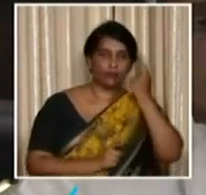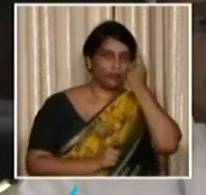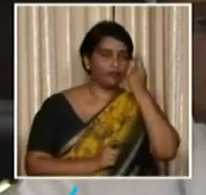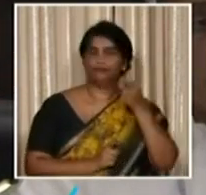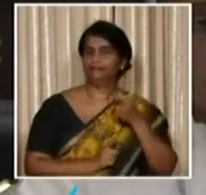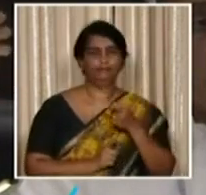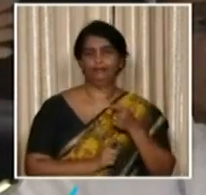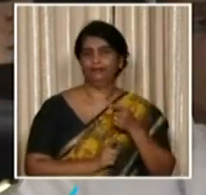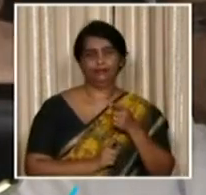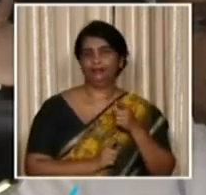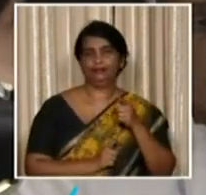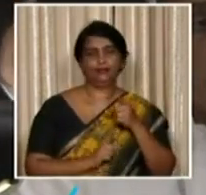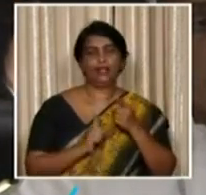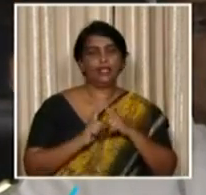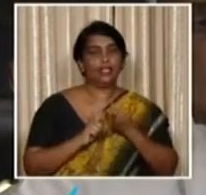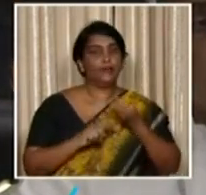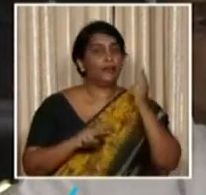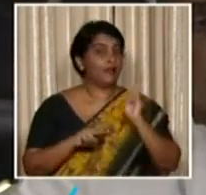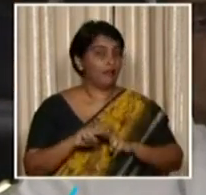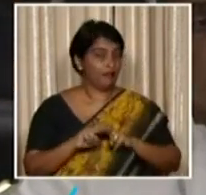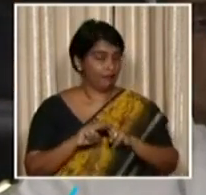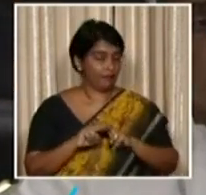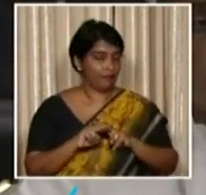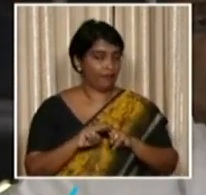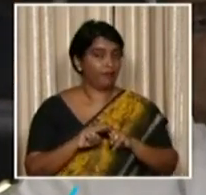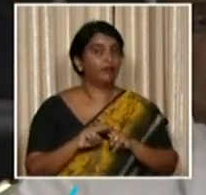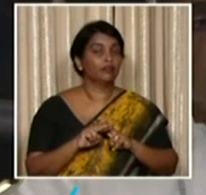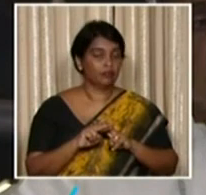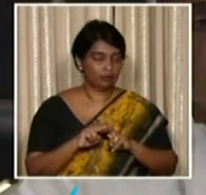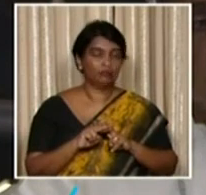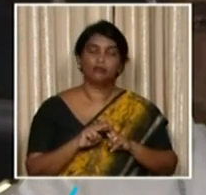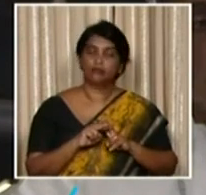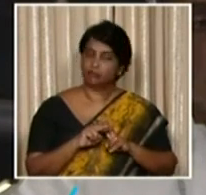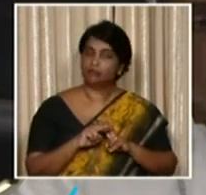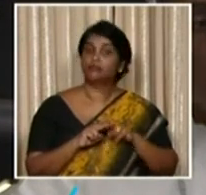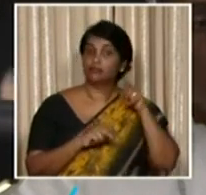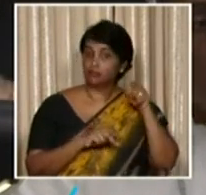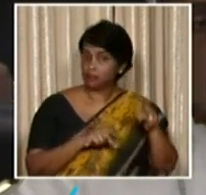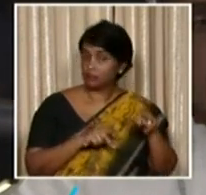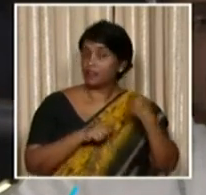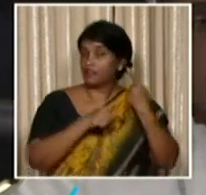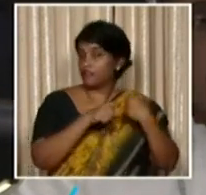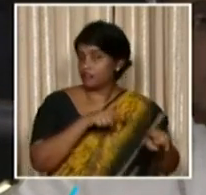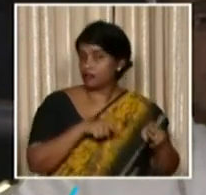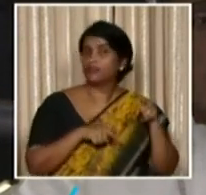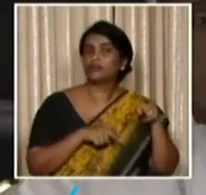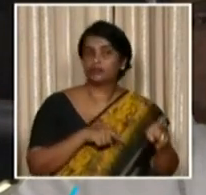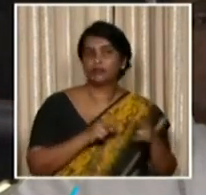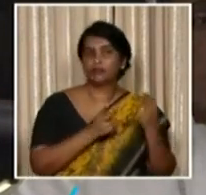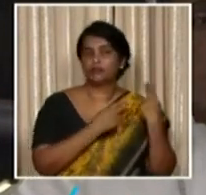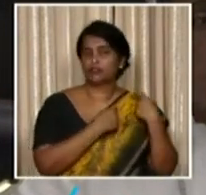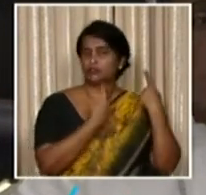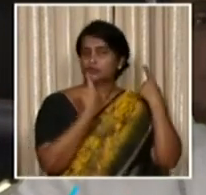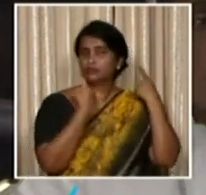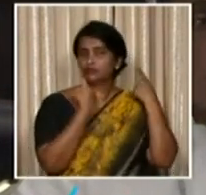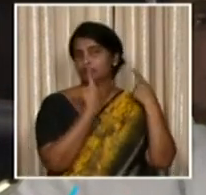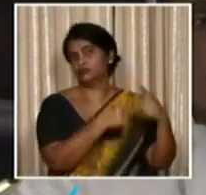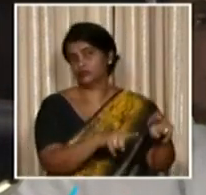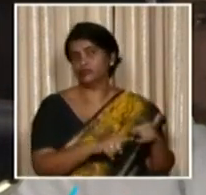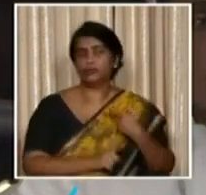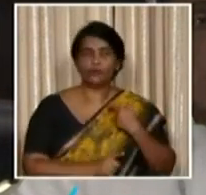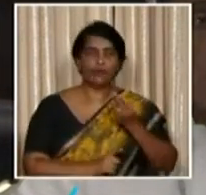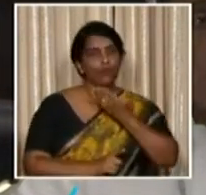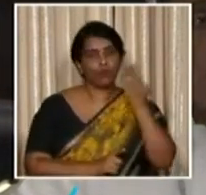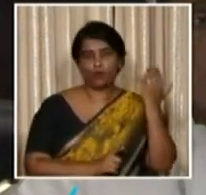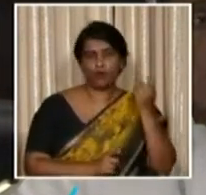නෑ, මේක අර්ථසාධක අරමුදලේ සමාජිකයන් වෙත පමණක් මේ බර අපිට පටවන්න පුළුවන්